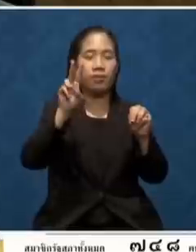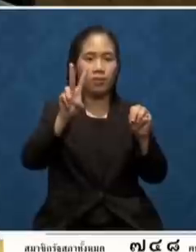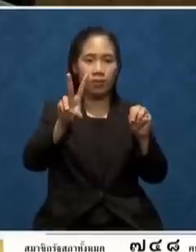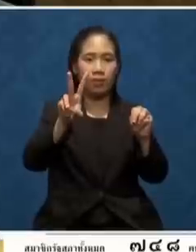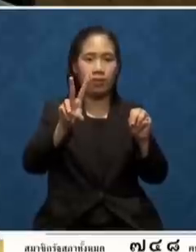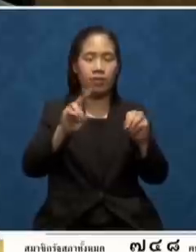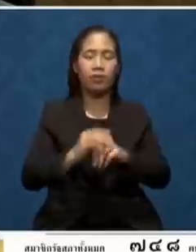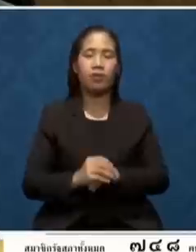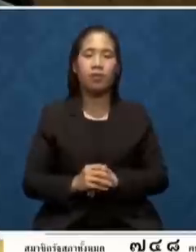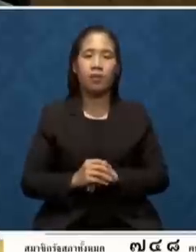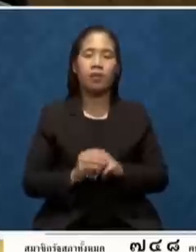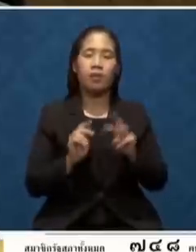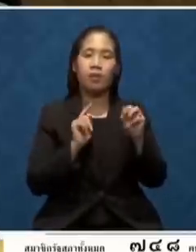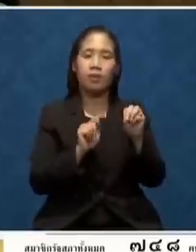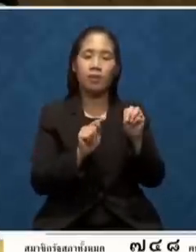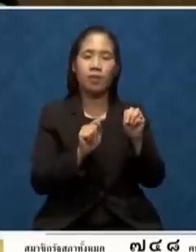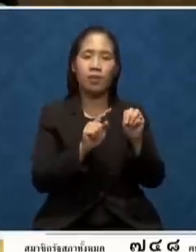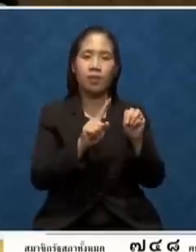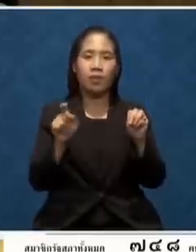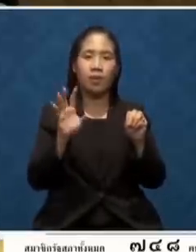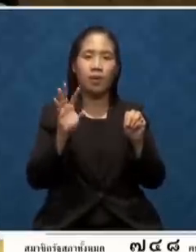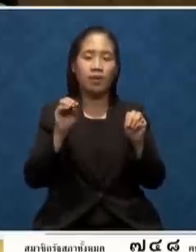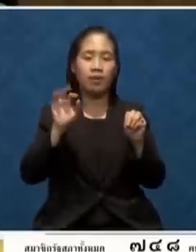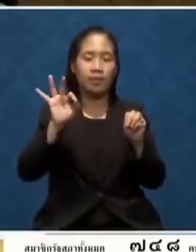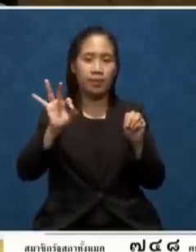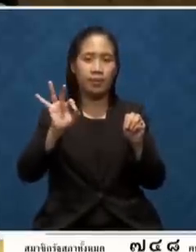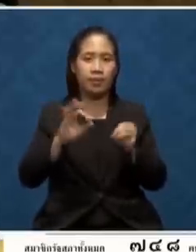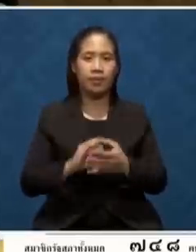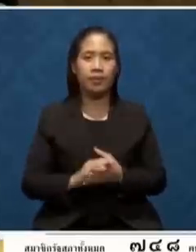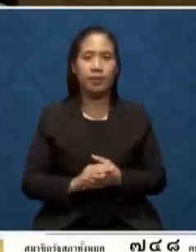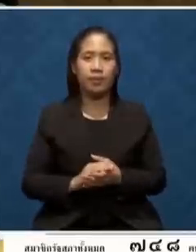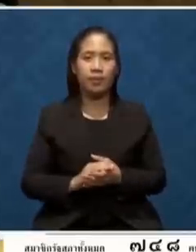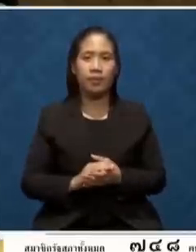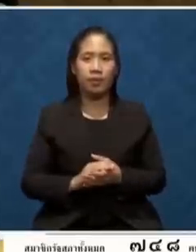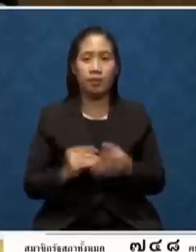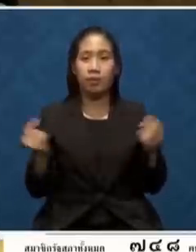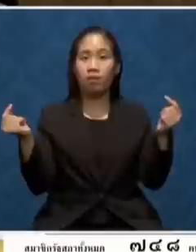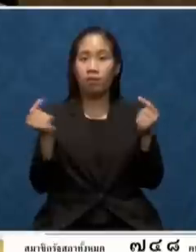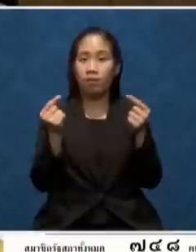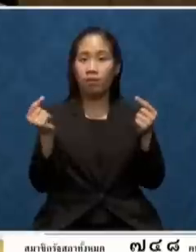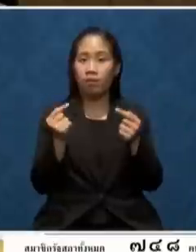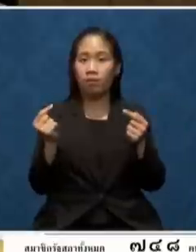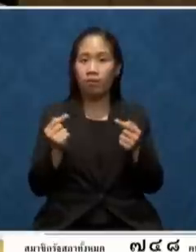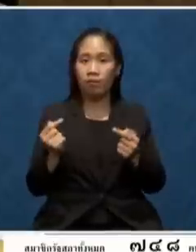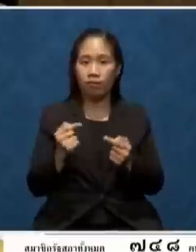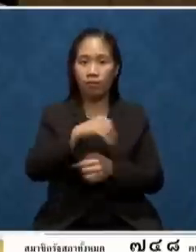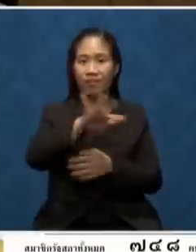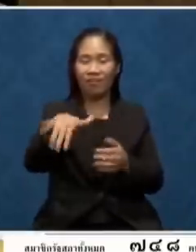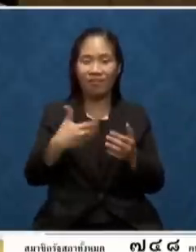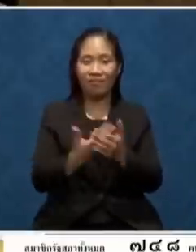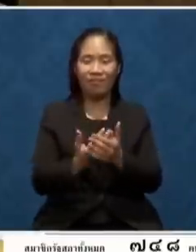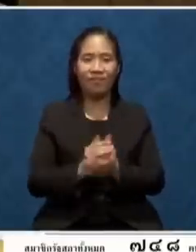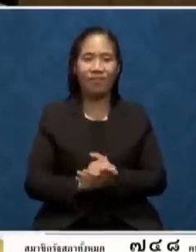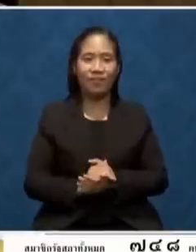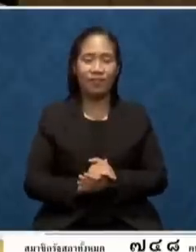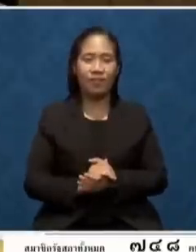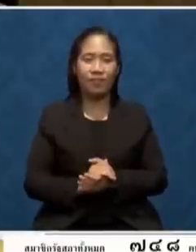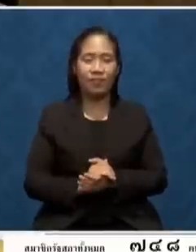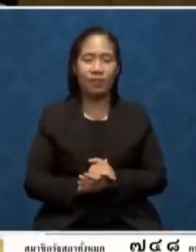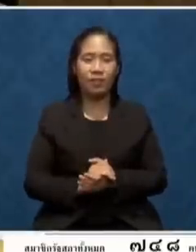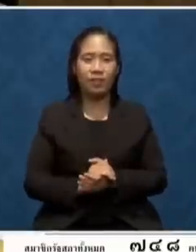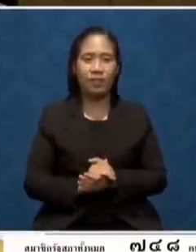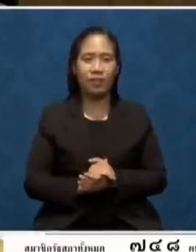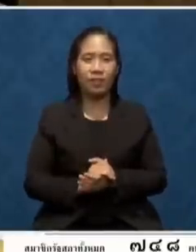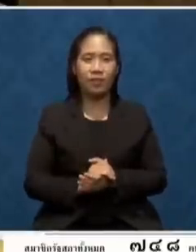และมาตรา 159สอดคล้องกันทุกประการดัง